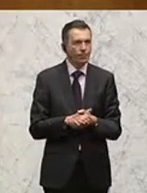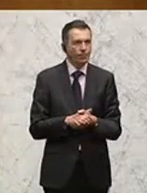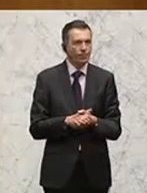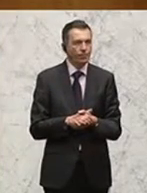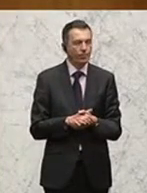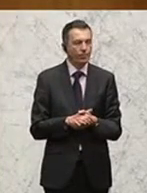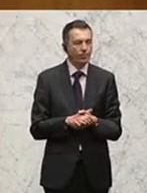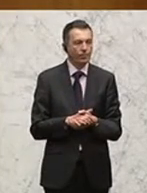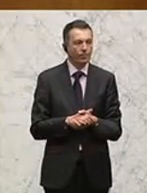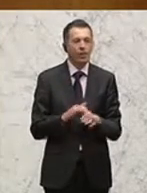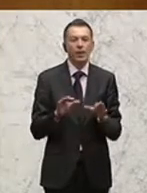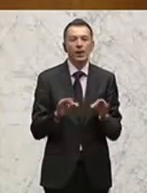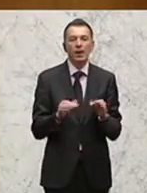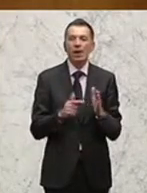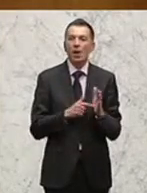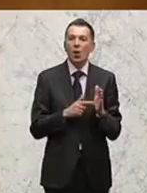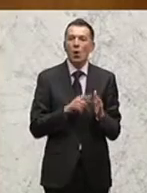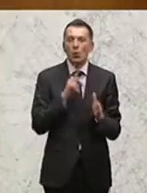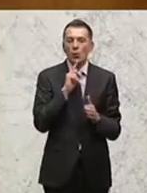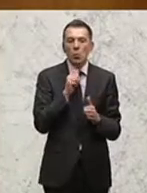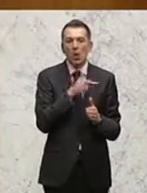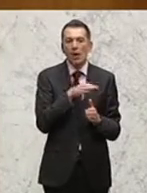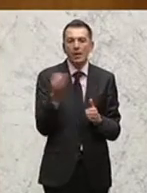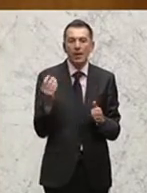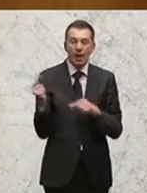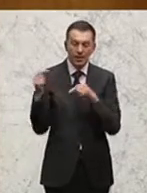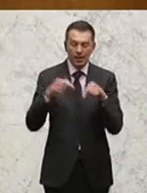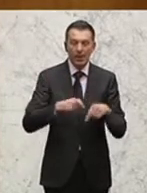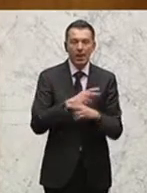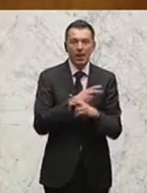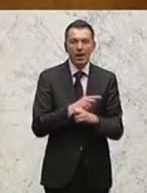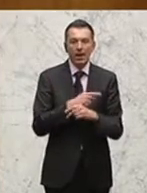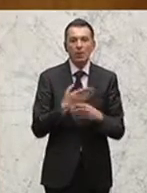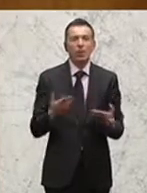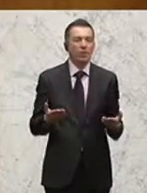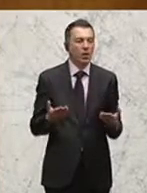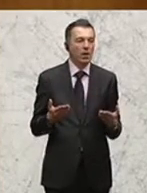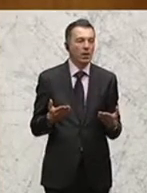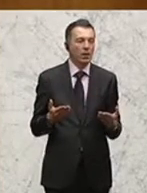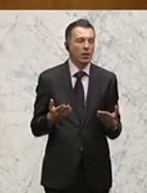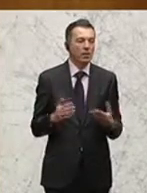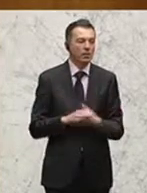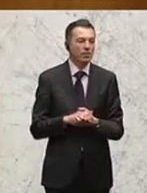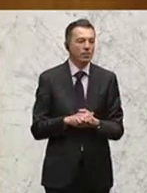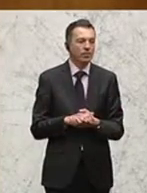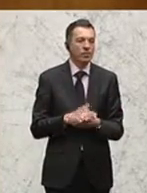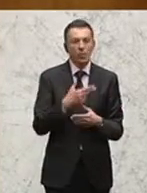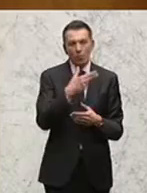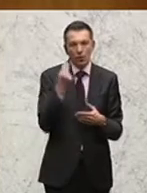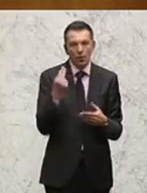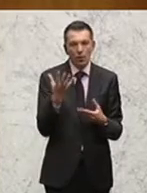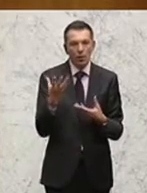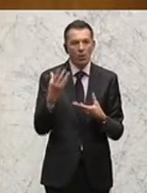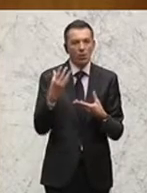Da sich die Täter oftmals nur für einige Tage im Bundesgebiet aufhalten, ist die Einbindung der